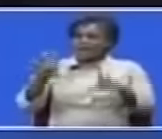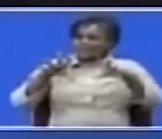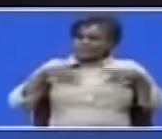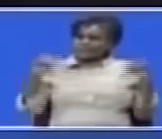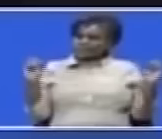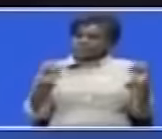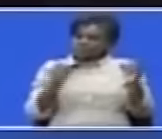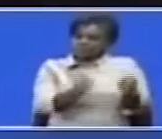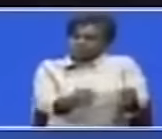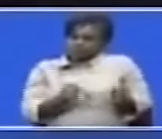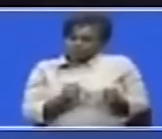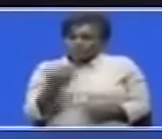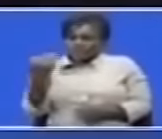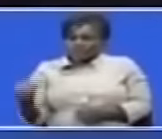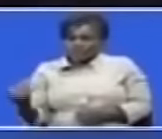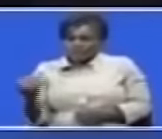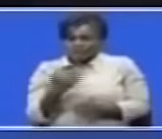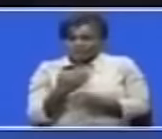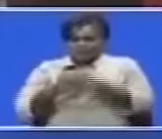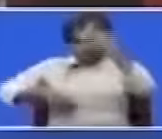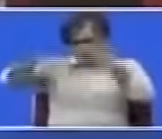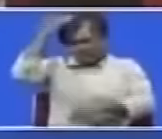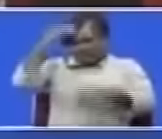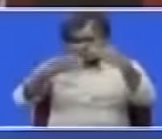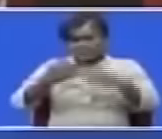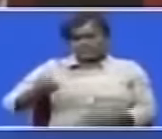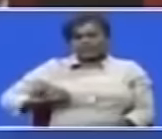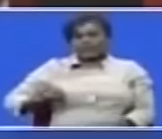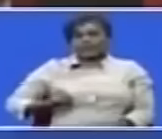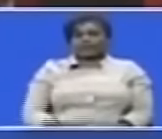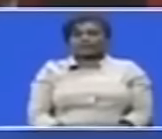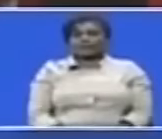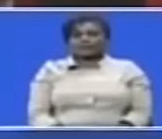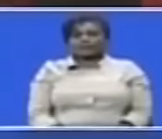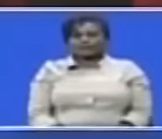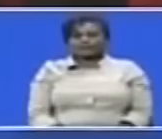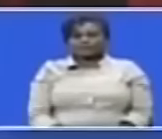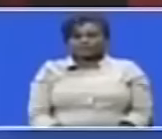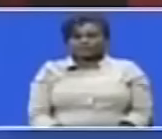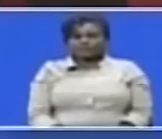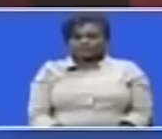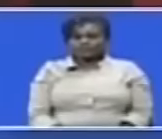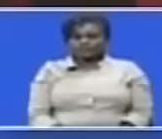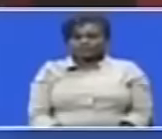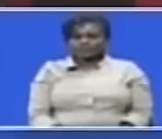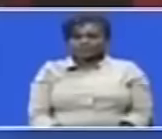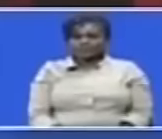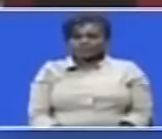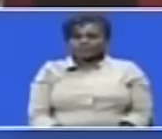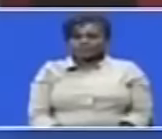madai ya kumbaka mwanafunzi wa chuo kikuu. Mama mwenye 20 bila idhini yake ni kweli au sio